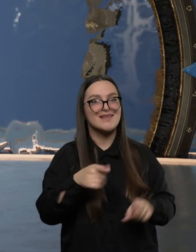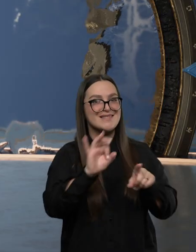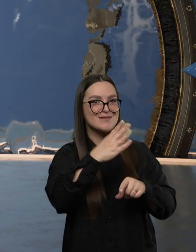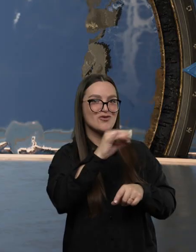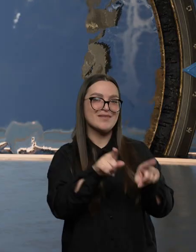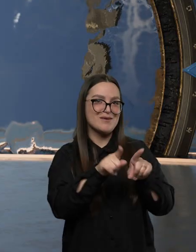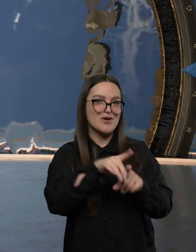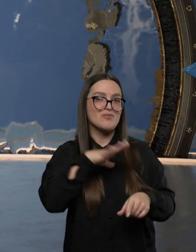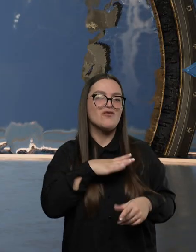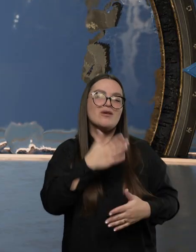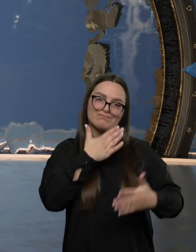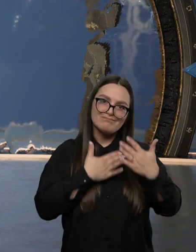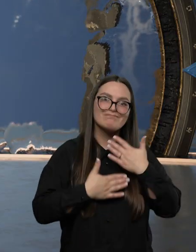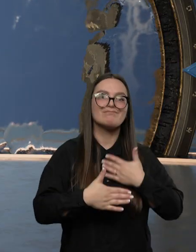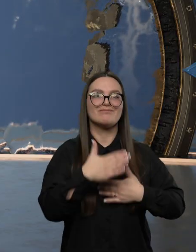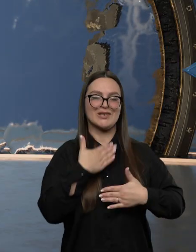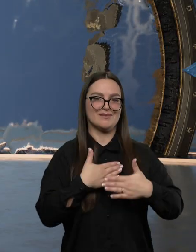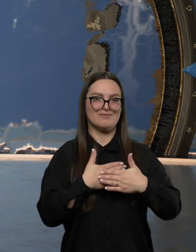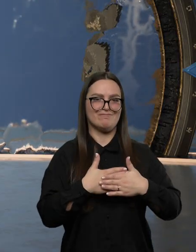pat, Simona, buvo labai smagu.